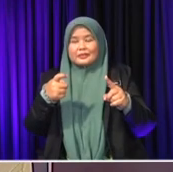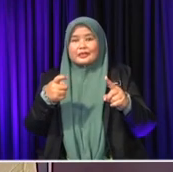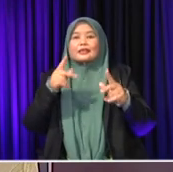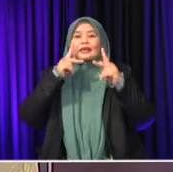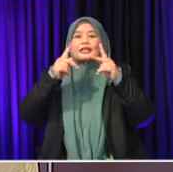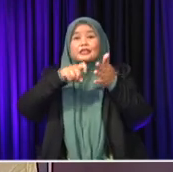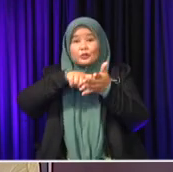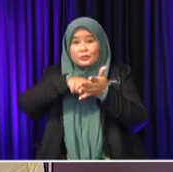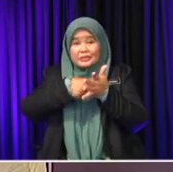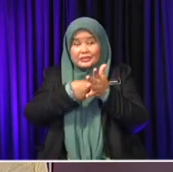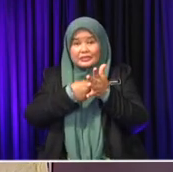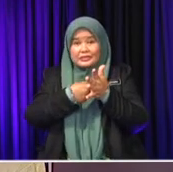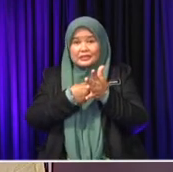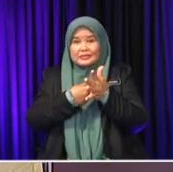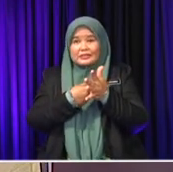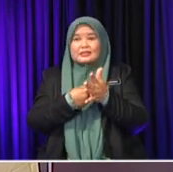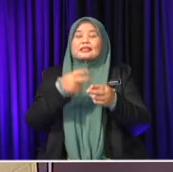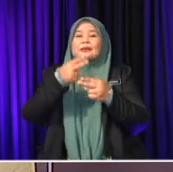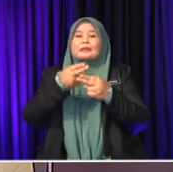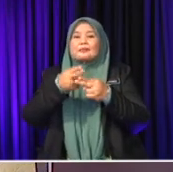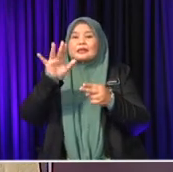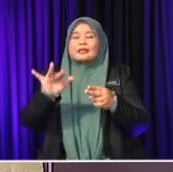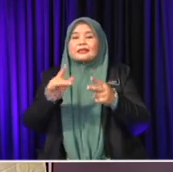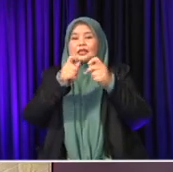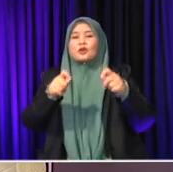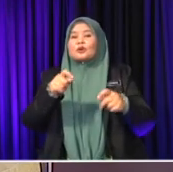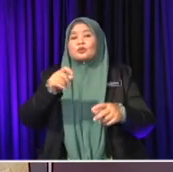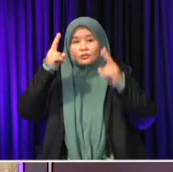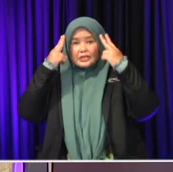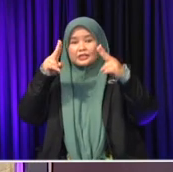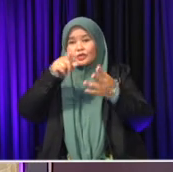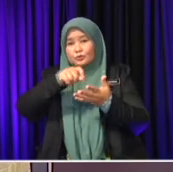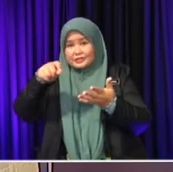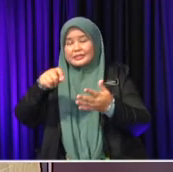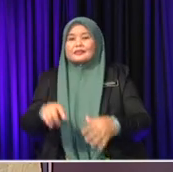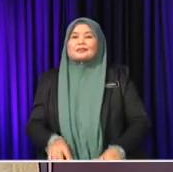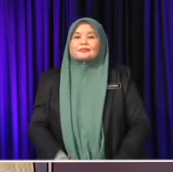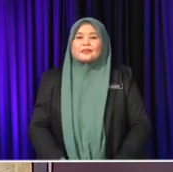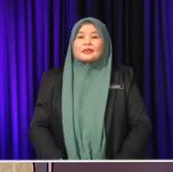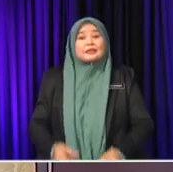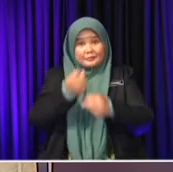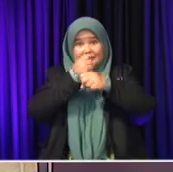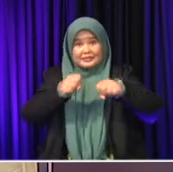berdasarkan nama-nama yang telah Ustaz Tuliskan di dalam screen oke